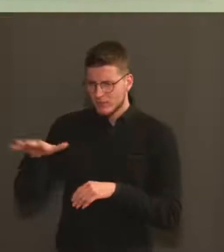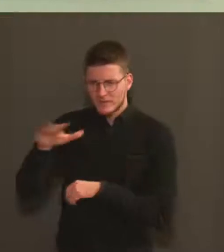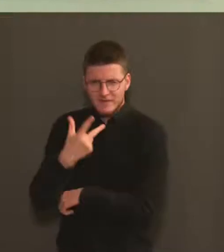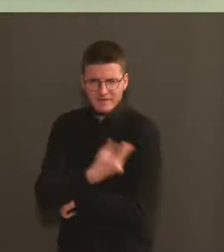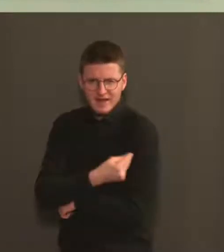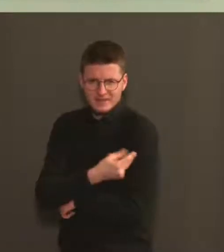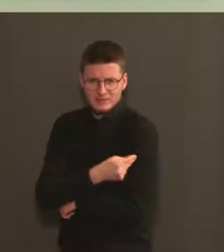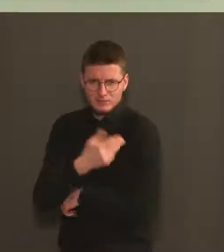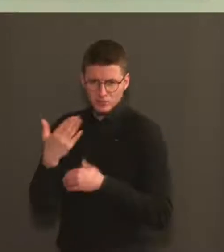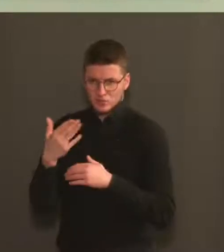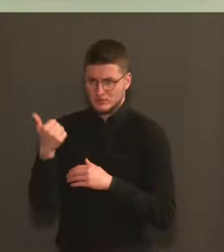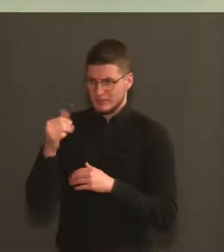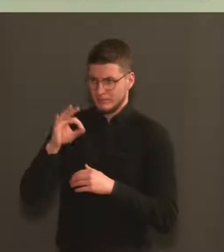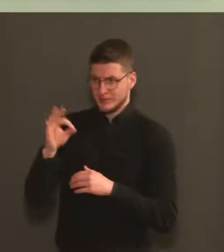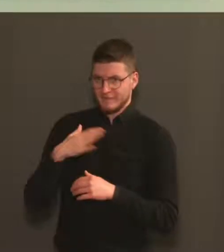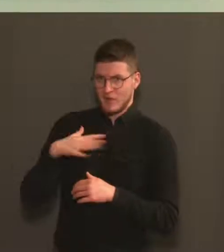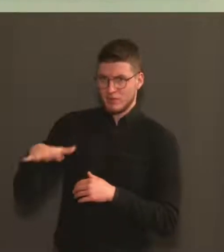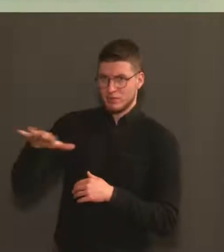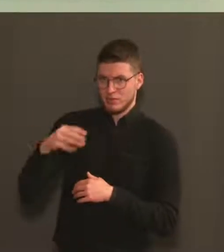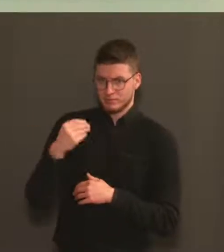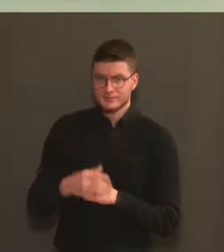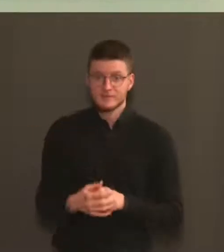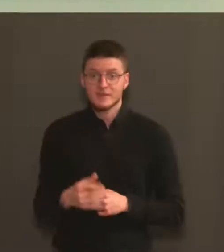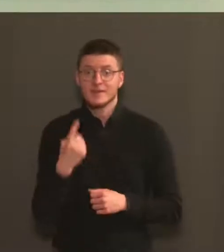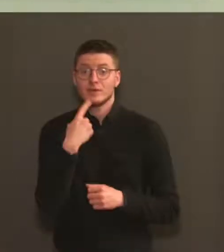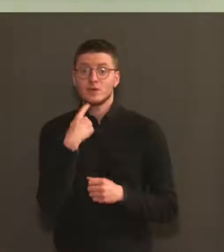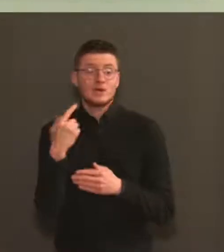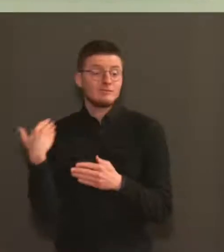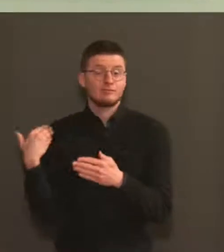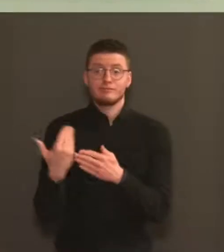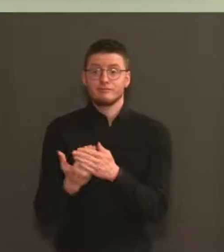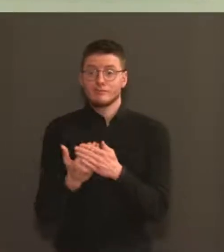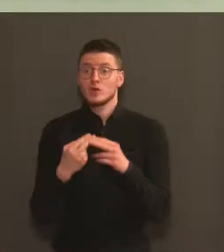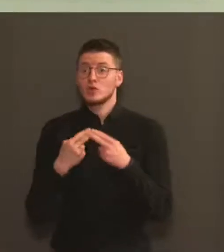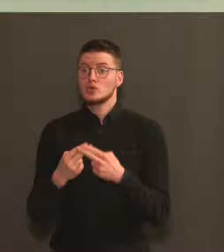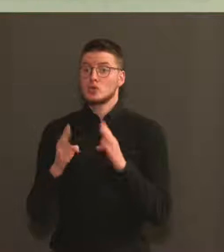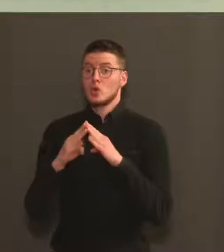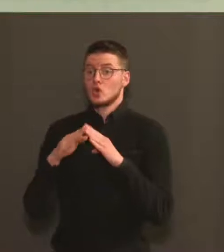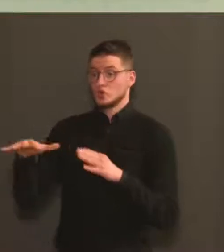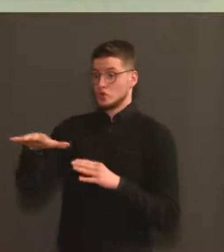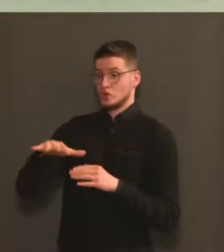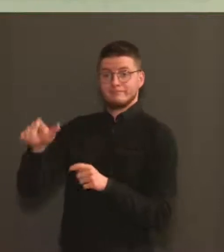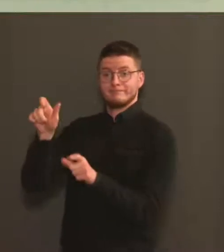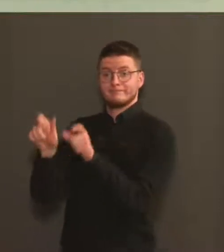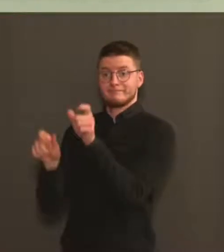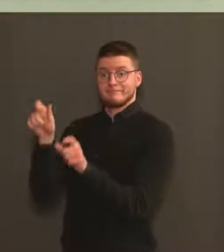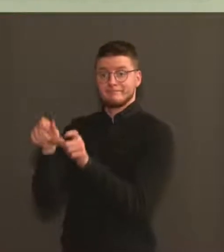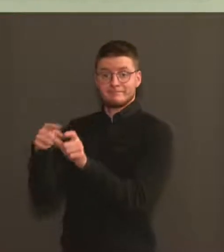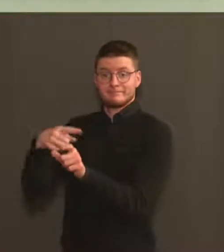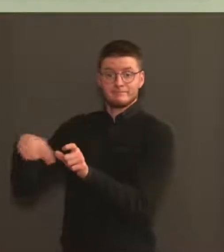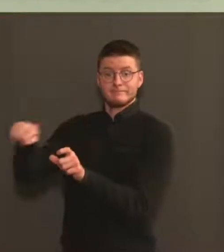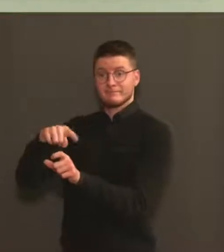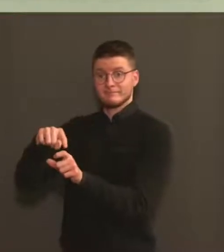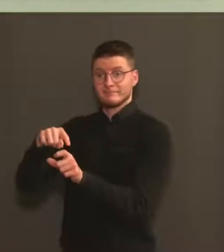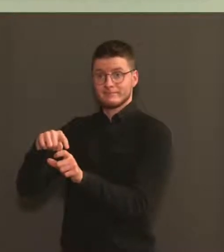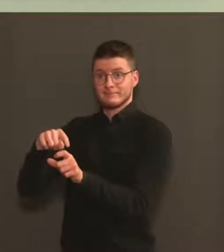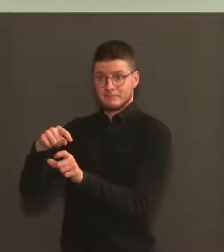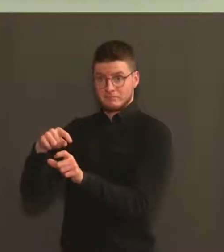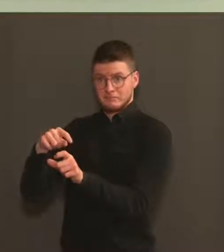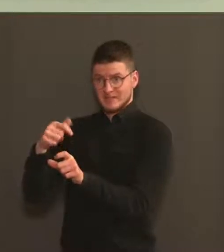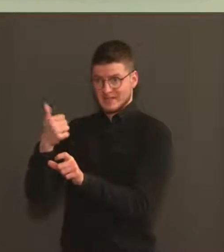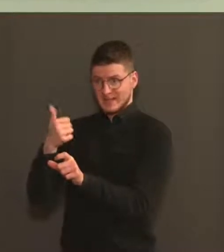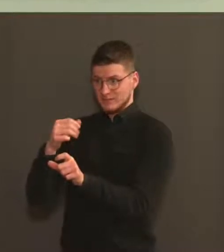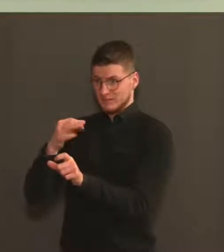De afgelopen week maakten woonzorgcentrumbewoners nog maar 6% uit van alle